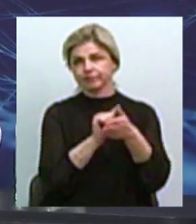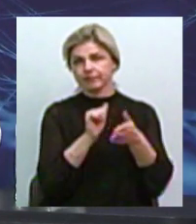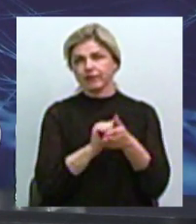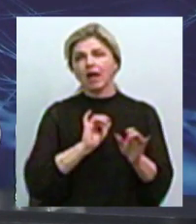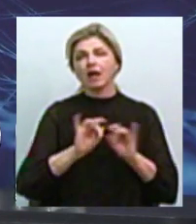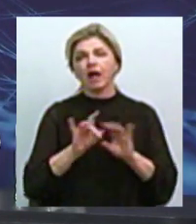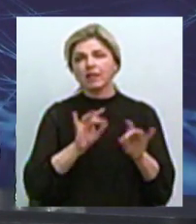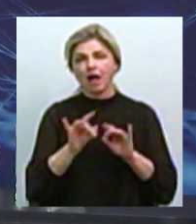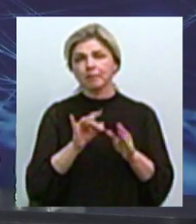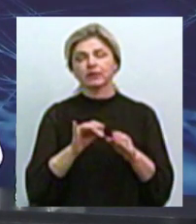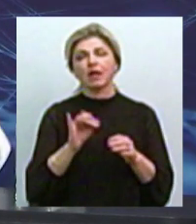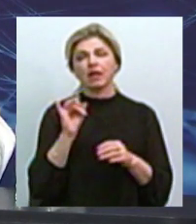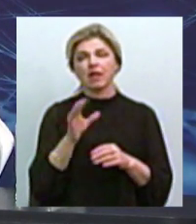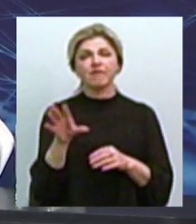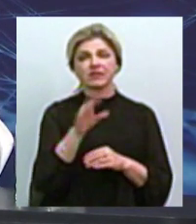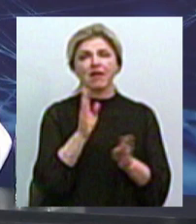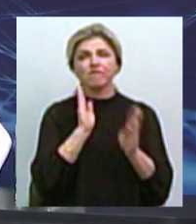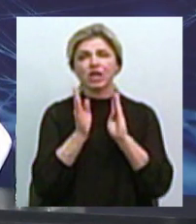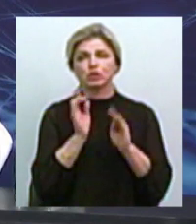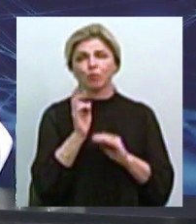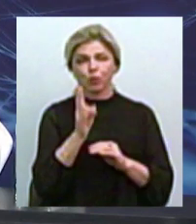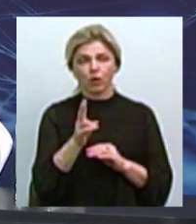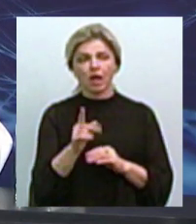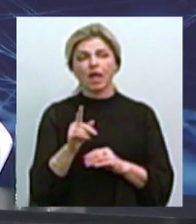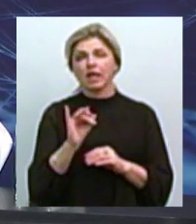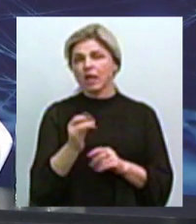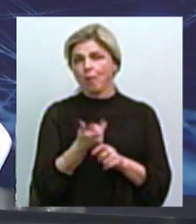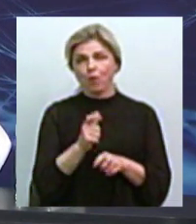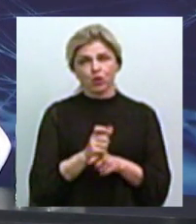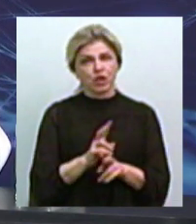объявление о старте проекта в соцсети Facebook, даже больше нигде.